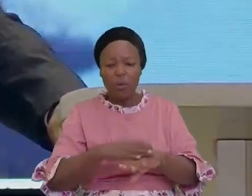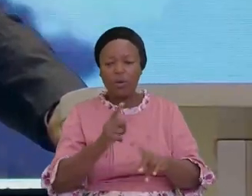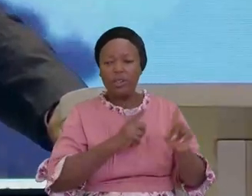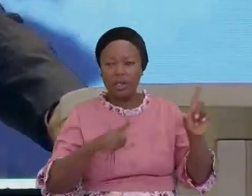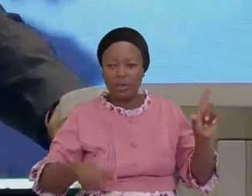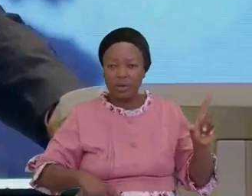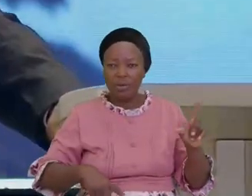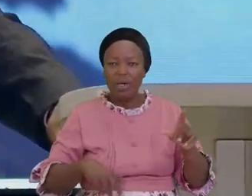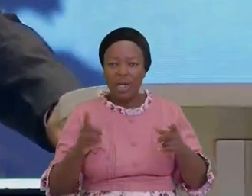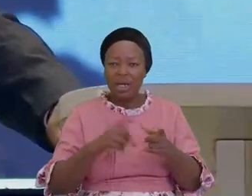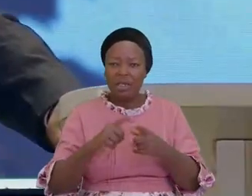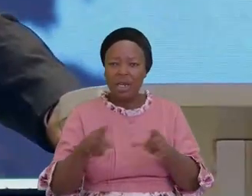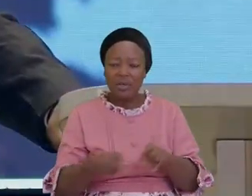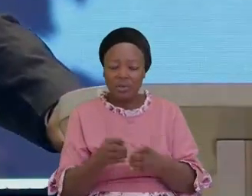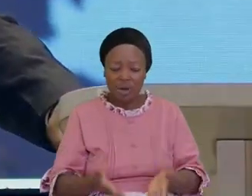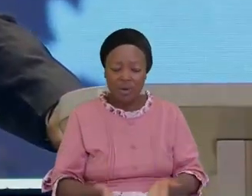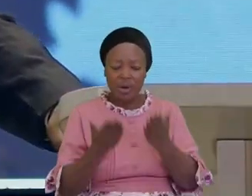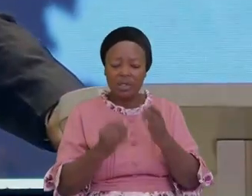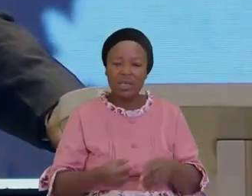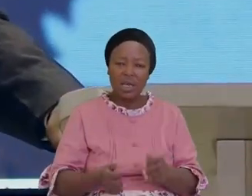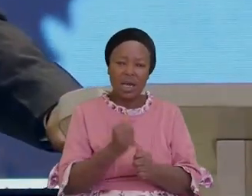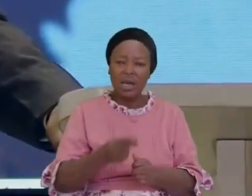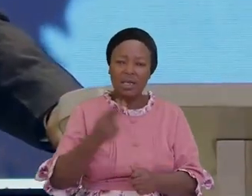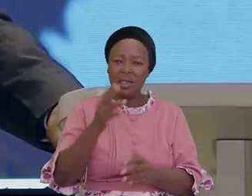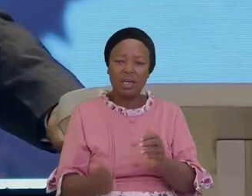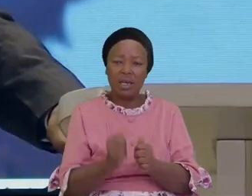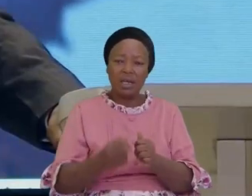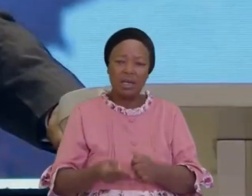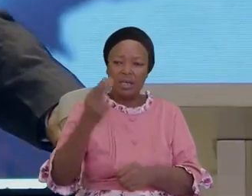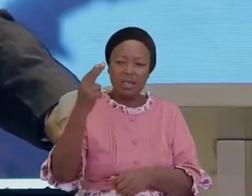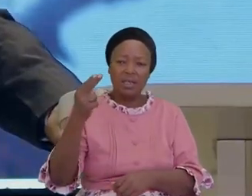tu te confies au Seigneur et tu montes plus haut, plus haut, plus haut,